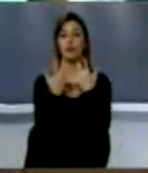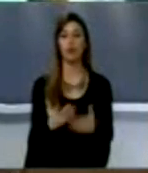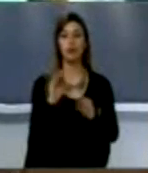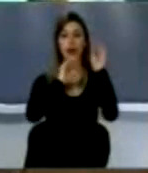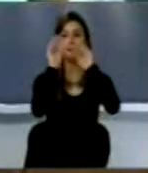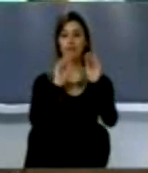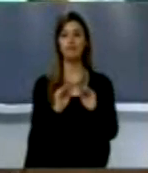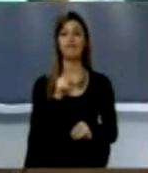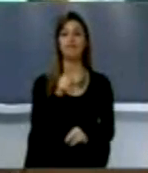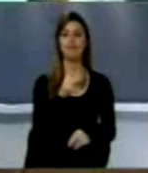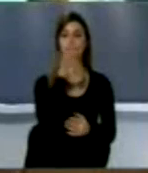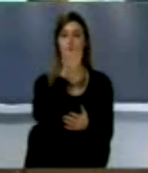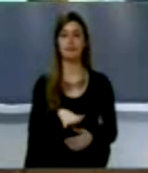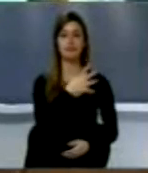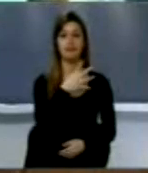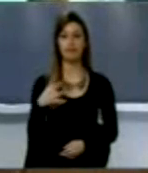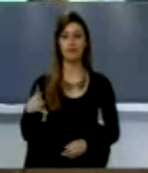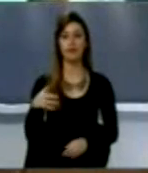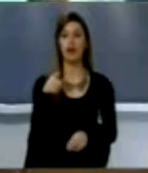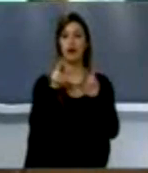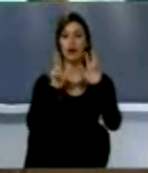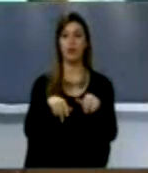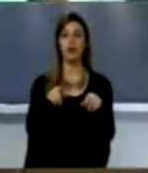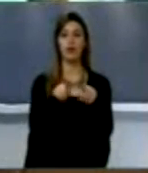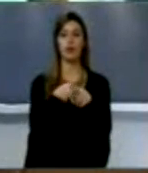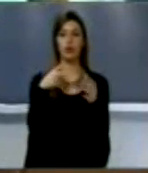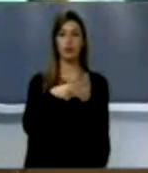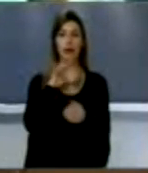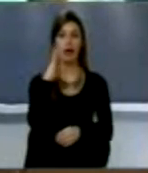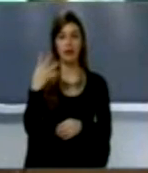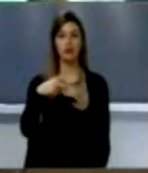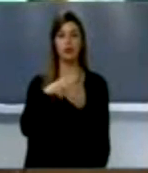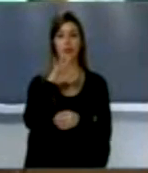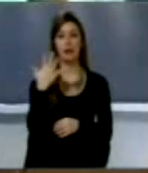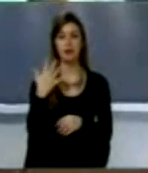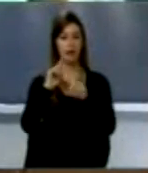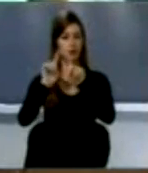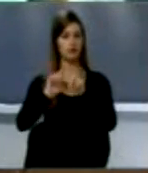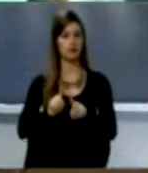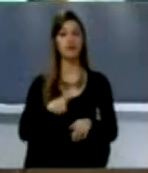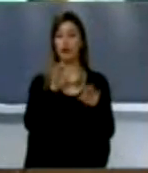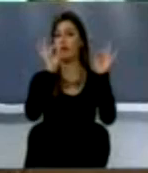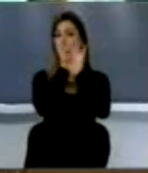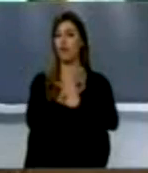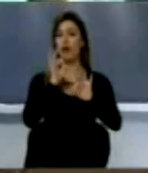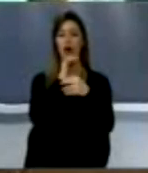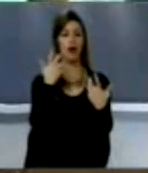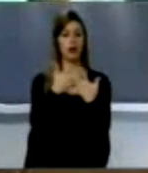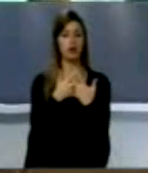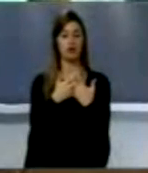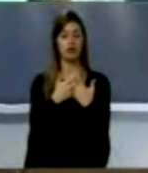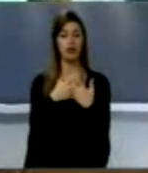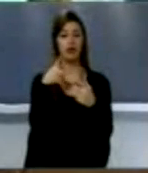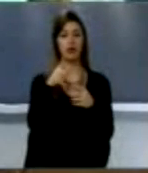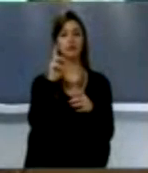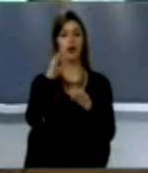e tabelave për produktit e brendshëm bruto për vitin 2014 dhe 2015 nuk përkojnë madje as me përqindjet e prezentuara mbi